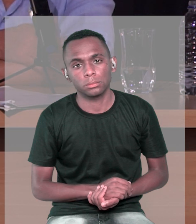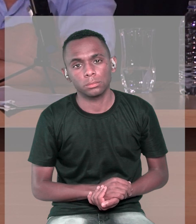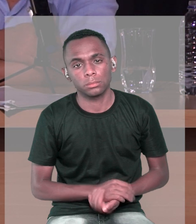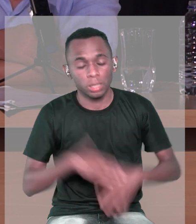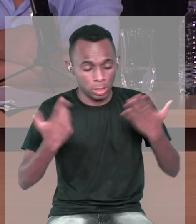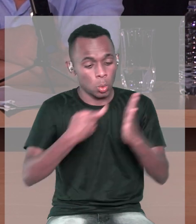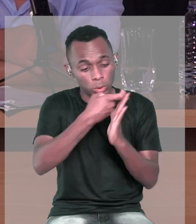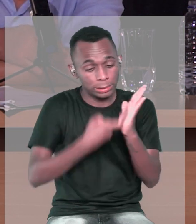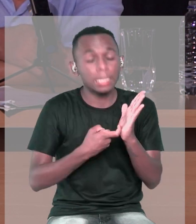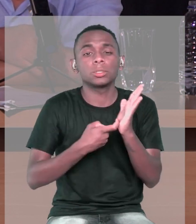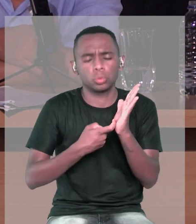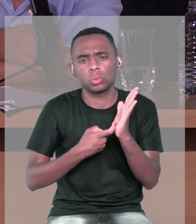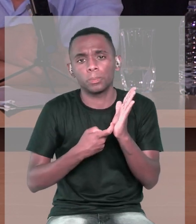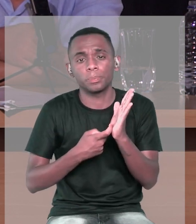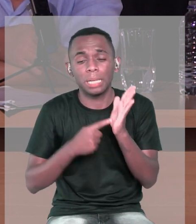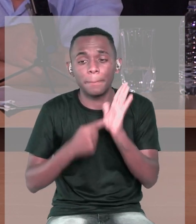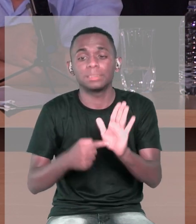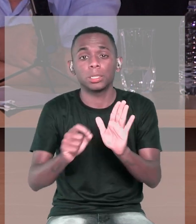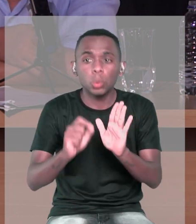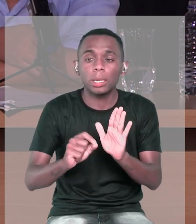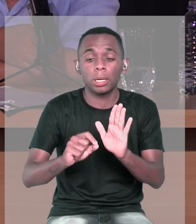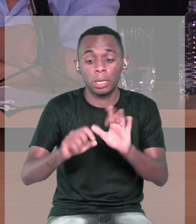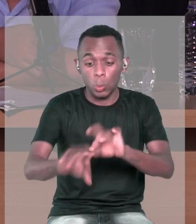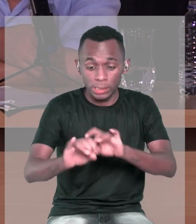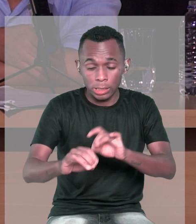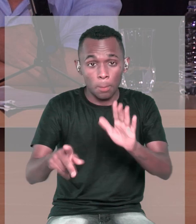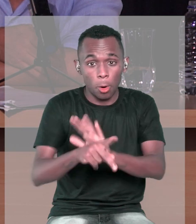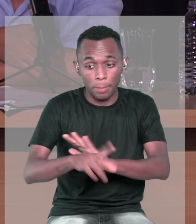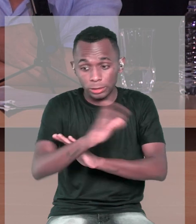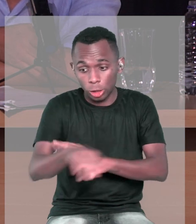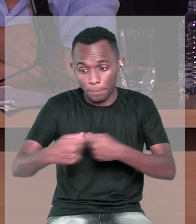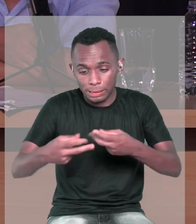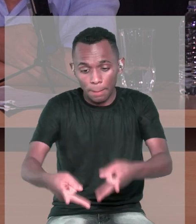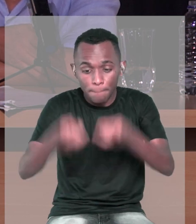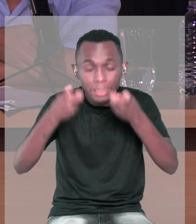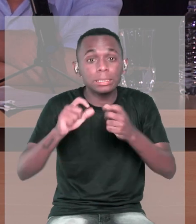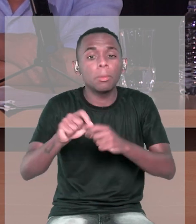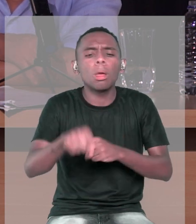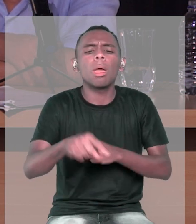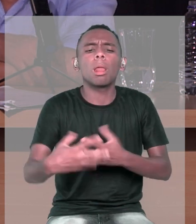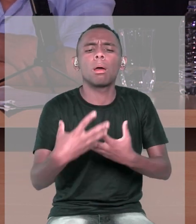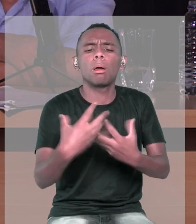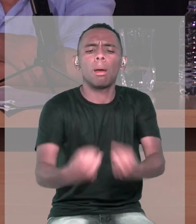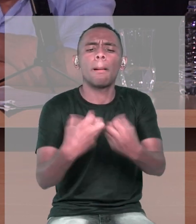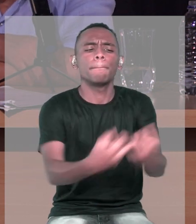Nesse texto, nesse ensaio, ele fala de que na educação de uma criança é preciso prestar muita atenção do que ela se